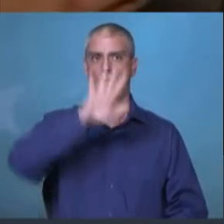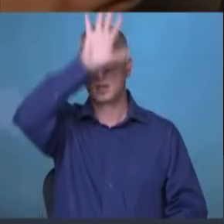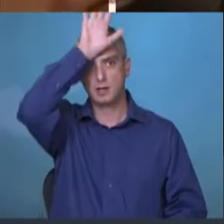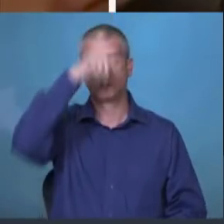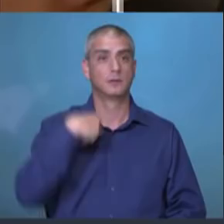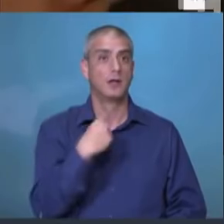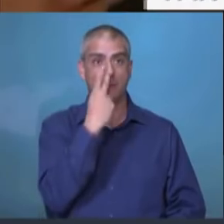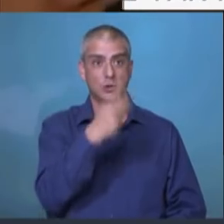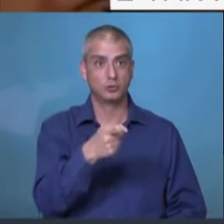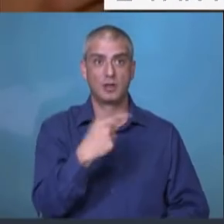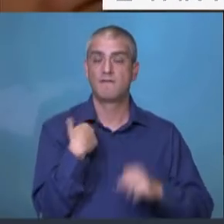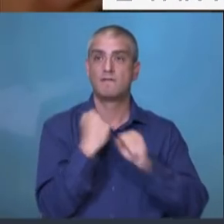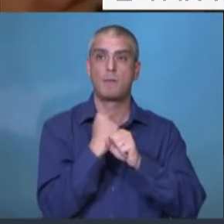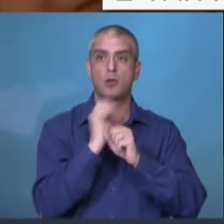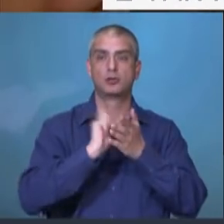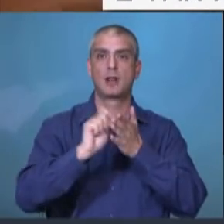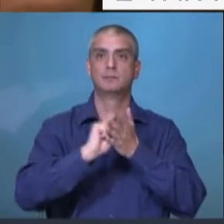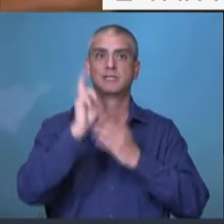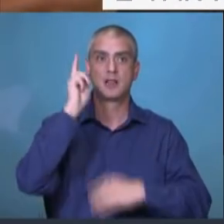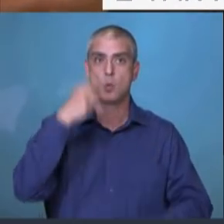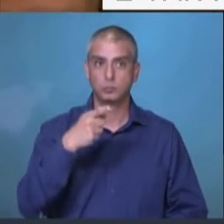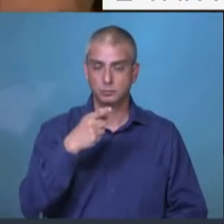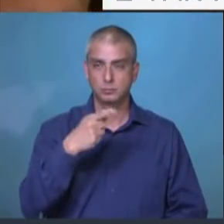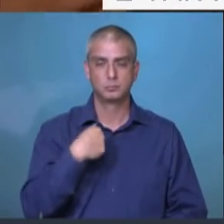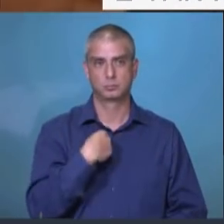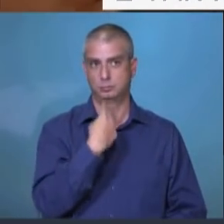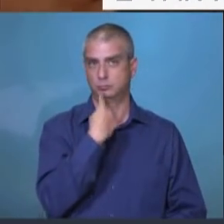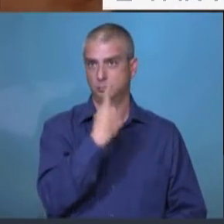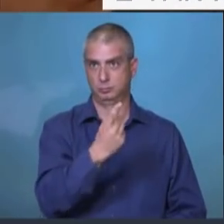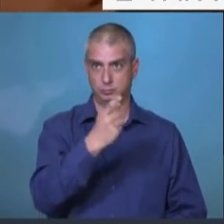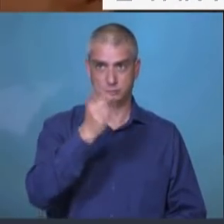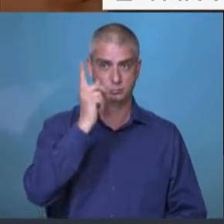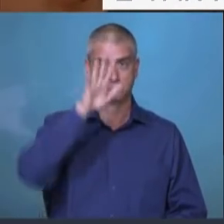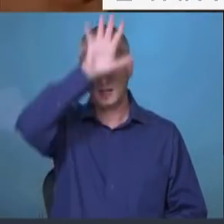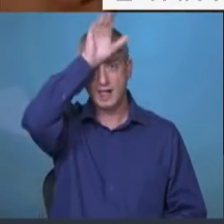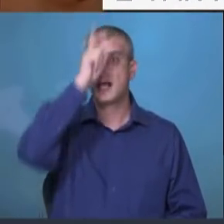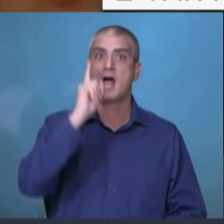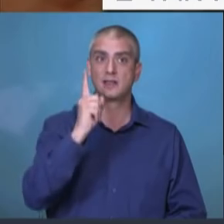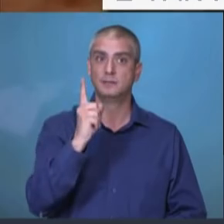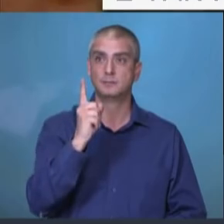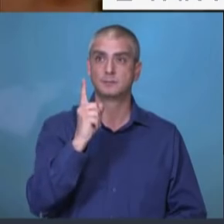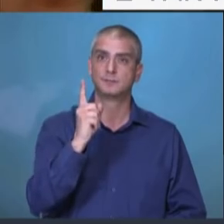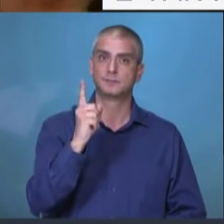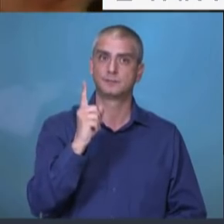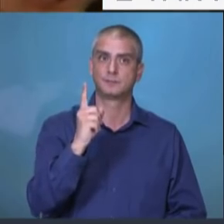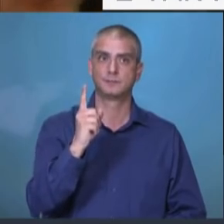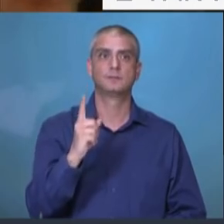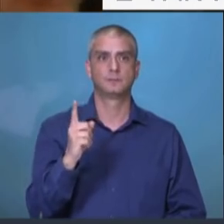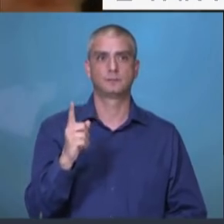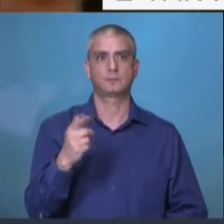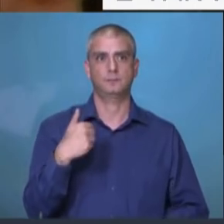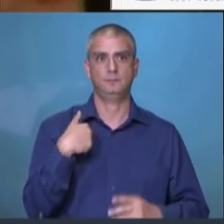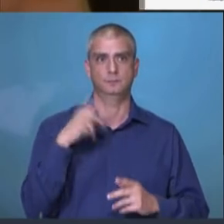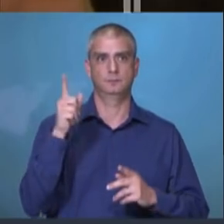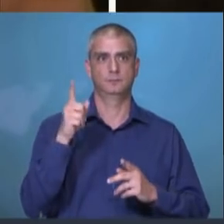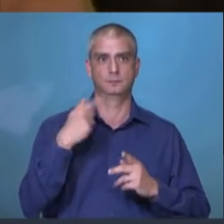visit actually was taken by the Department of Defense. The message that we've sent to the Iranians I hope put us in a position where